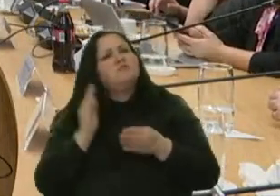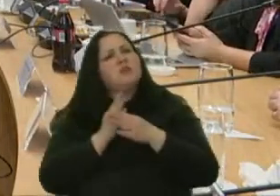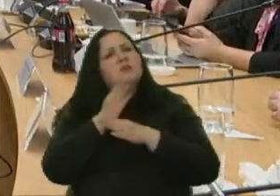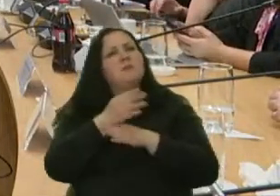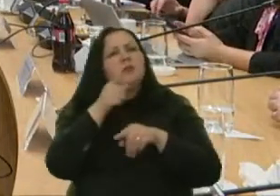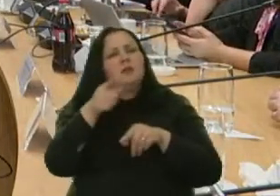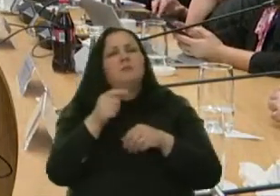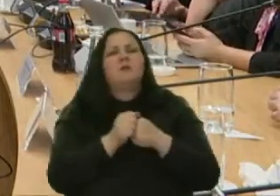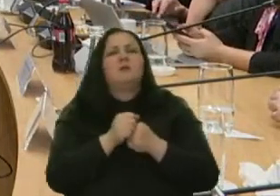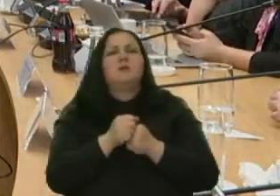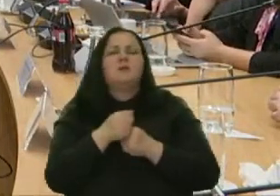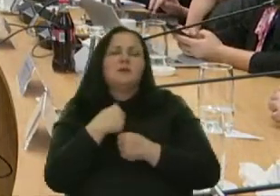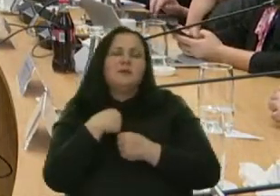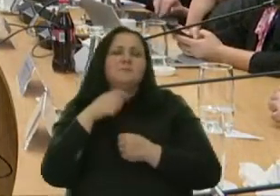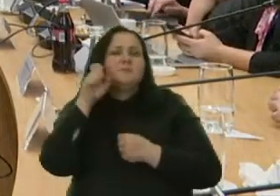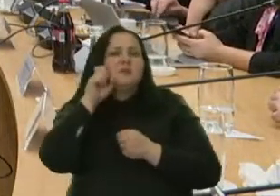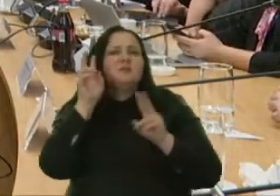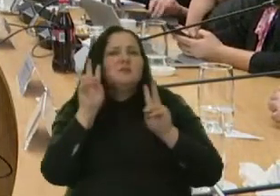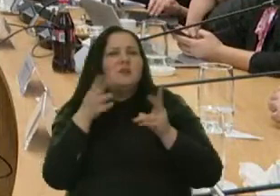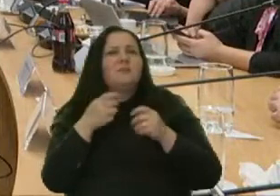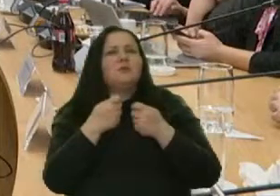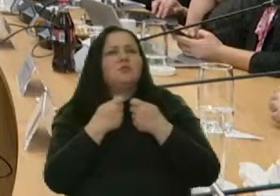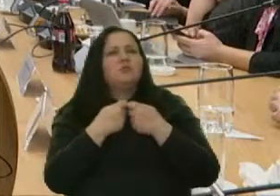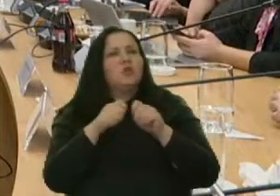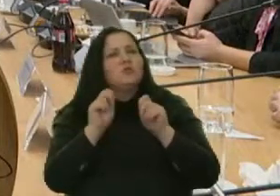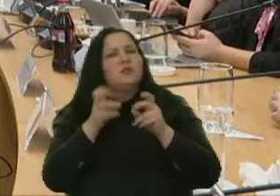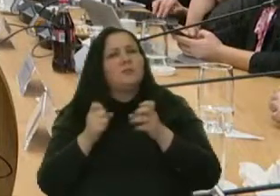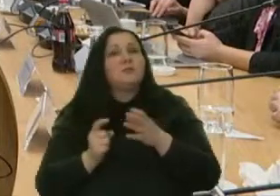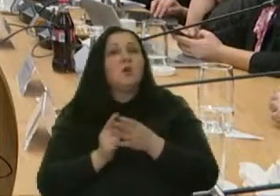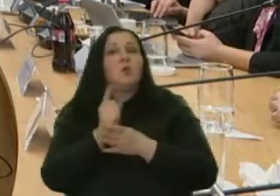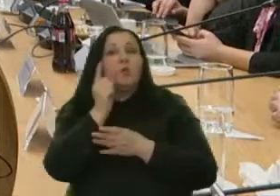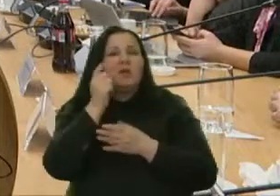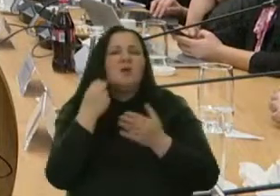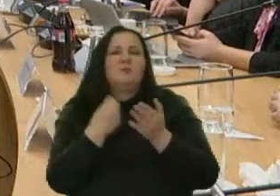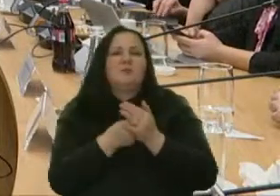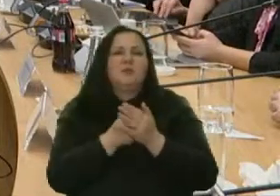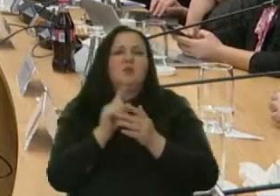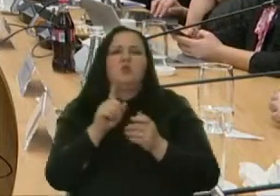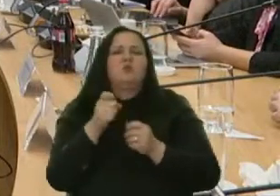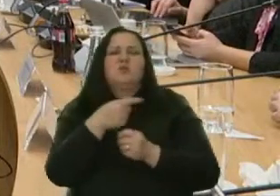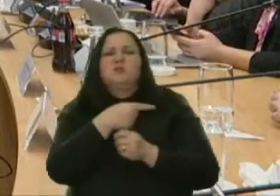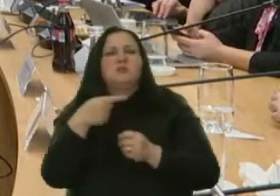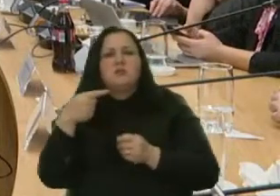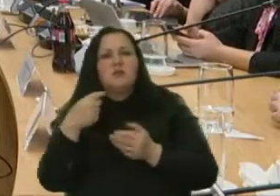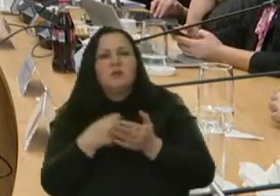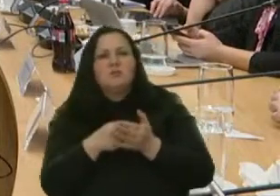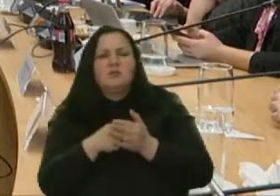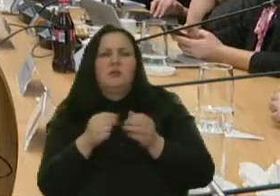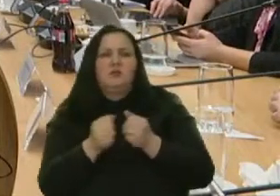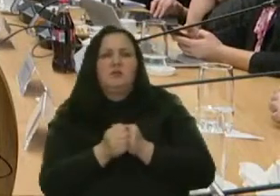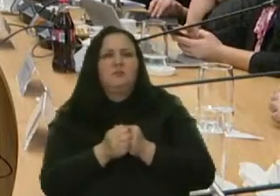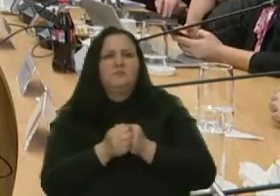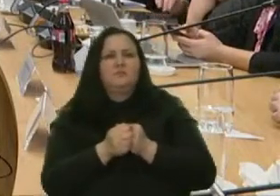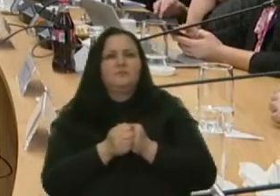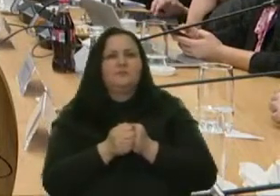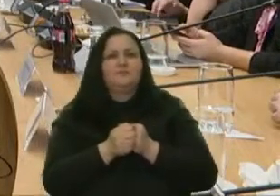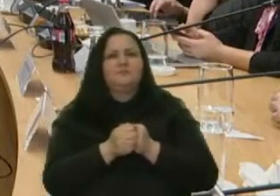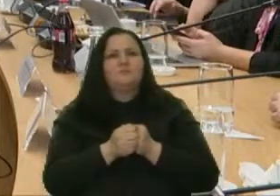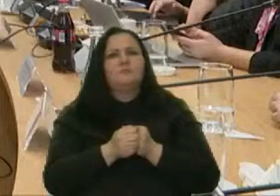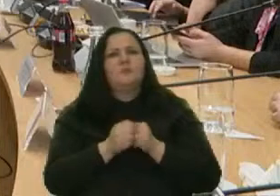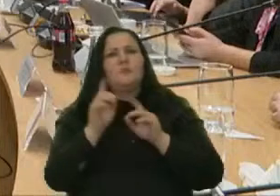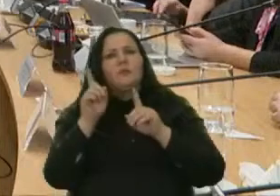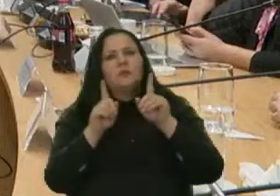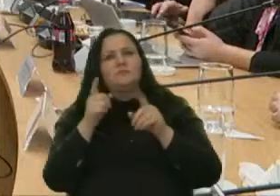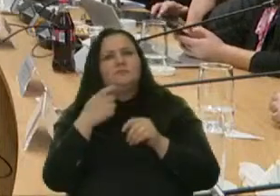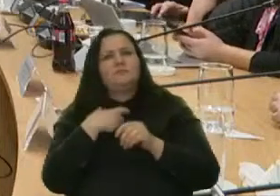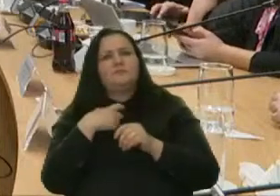că părerea mea cred că ar trebui să i ducem pe toți nu să i coborâm ca salariul ci să ducem pe toți la nivelul superior bine Da dacă